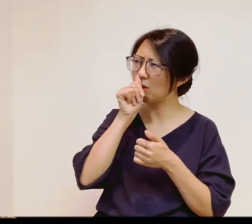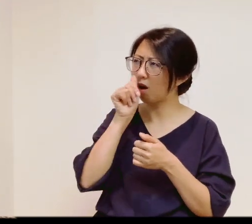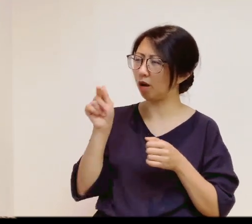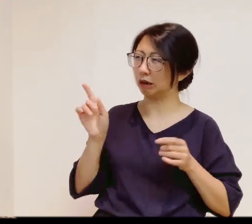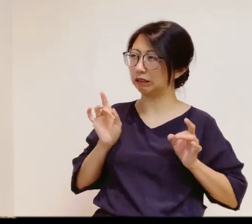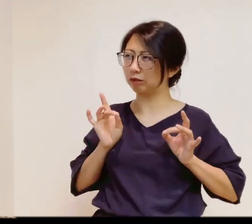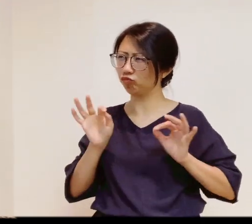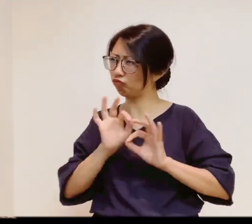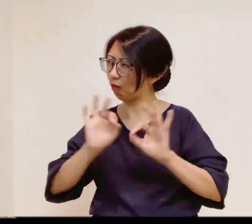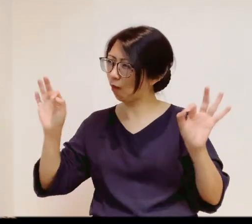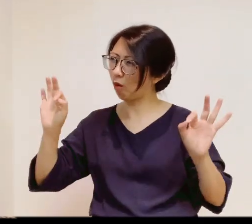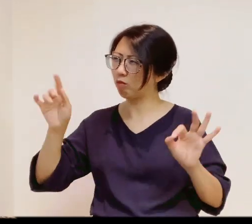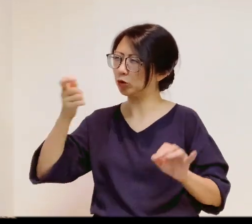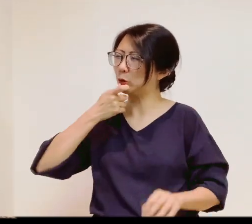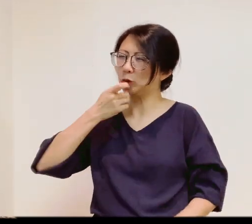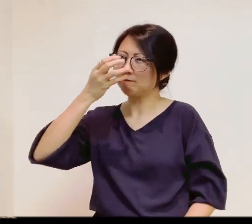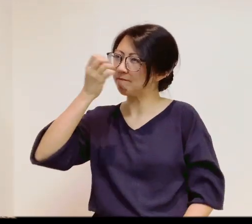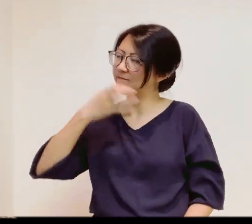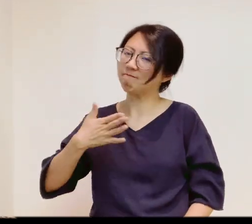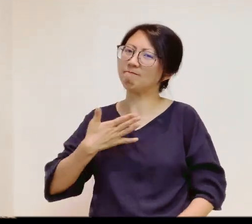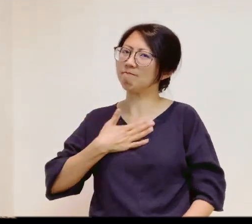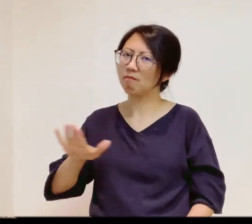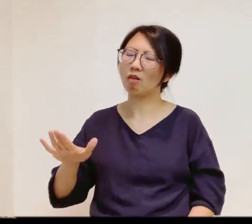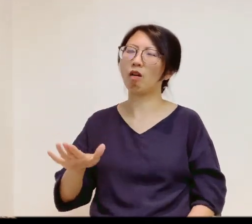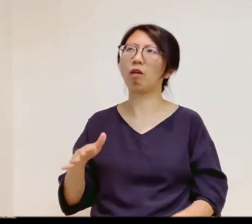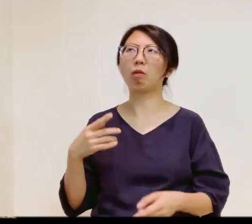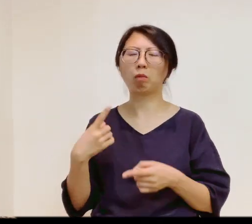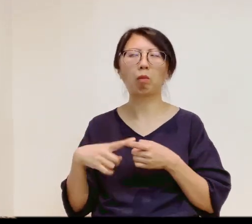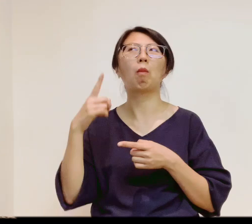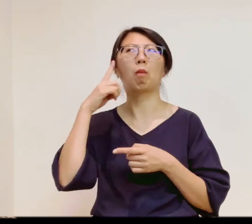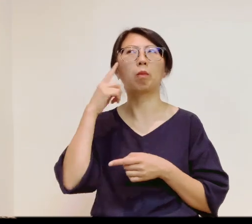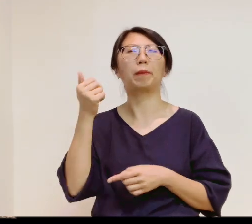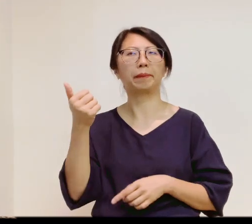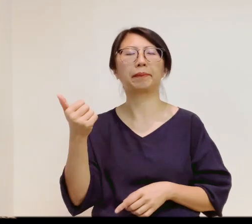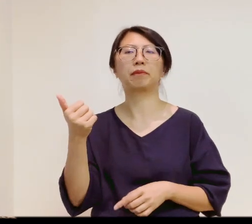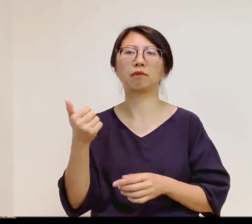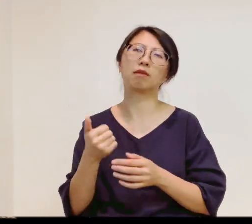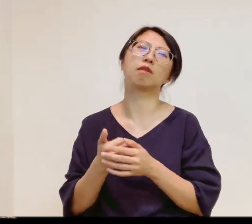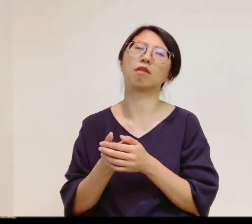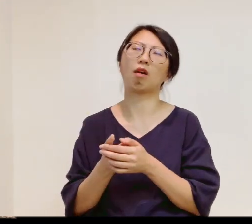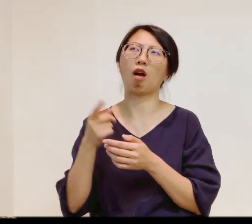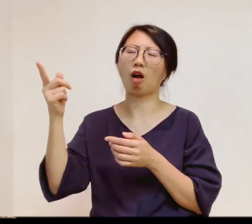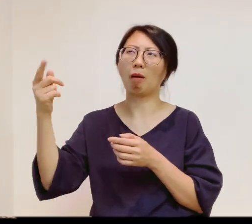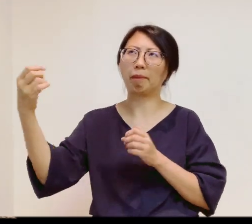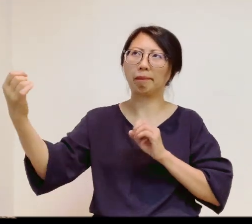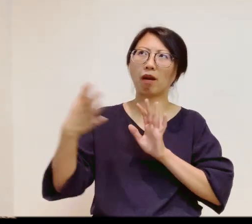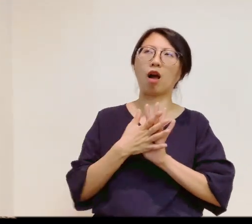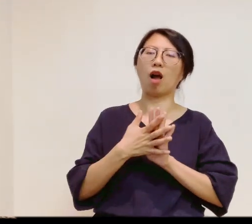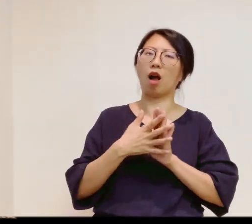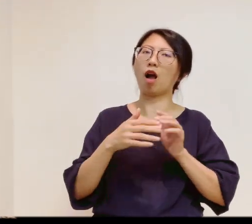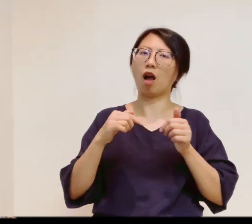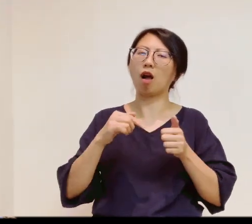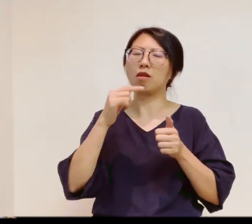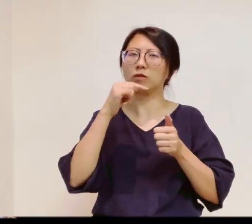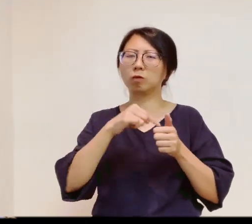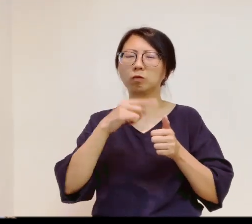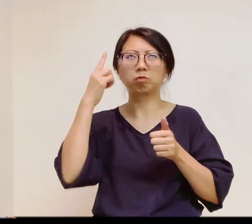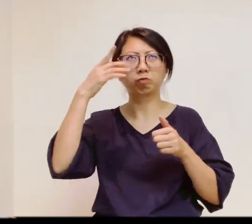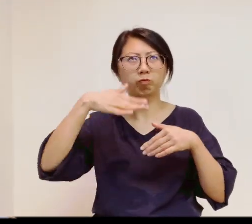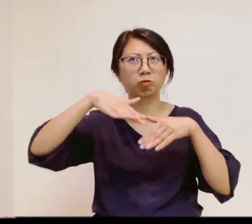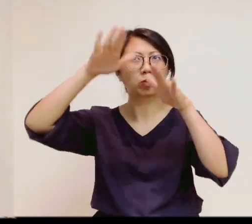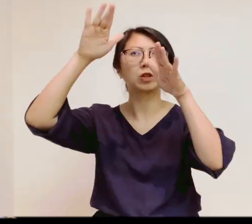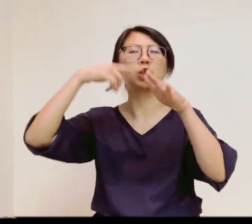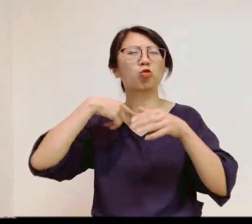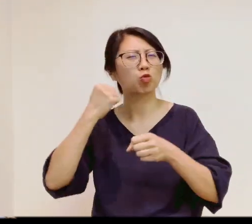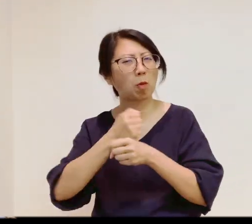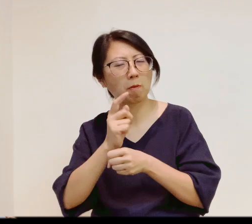即係分開咗。咁但係咧，佢見到佢爸爸呢一種即係無私嘅精神咧，其實非常之影響咗呢本書。嘅